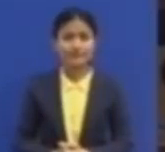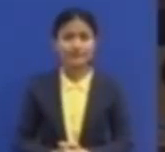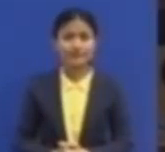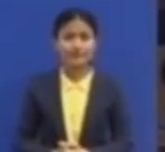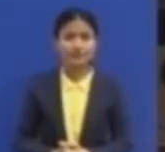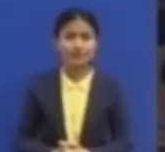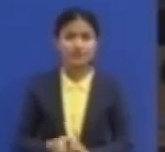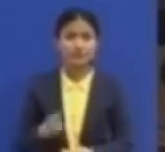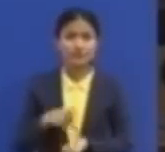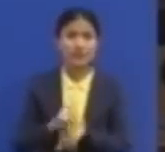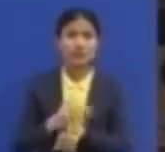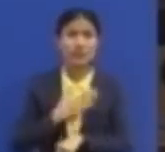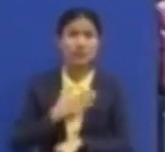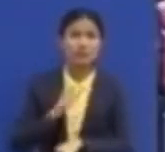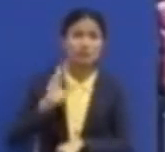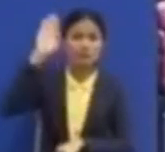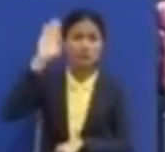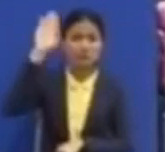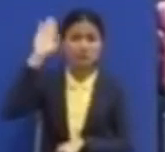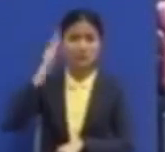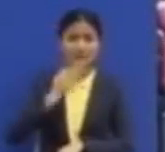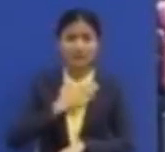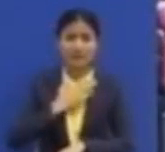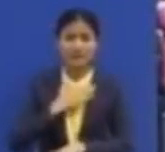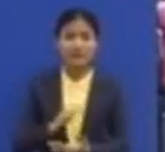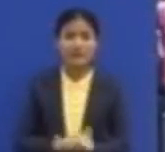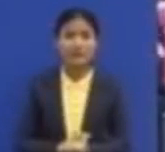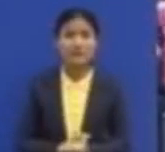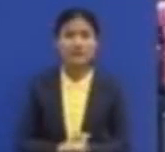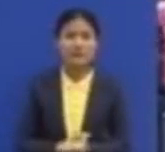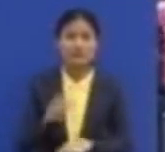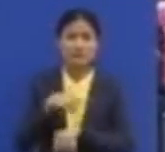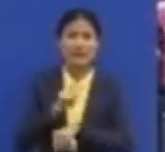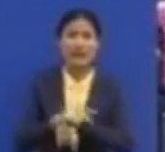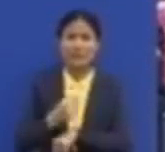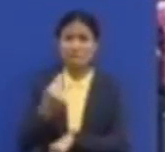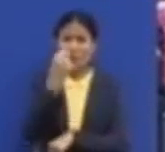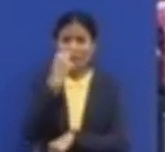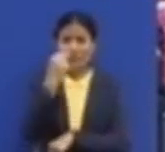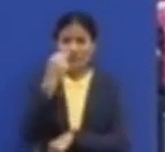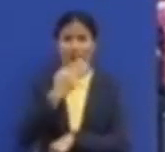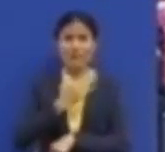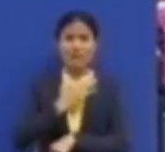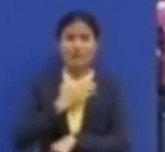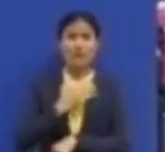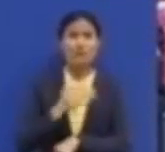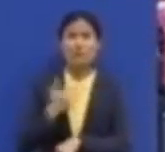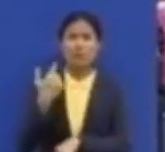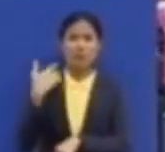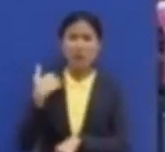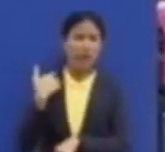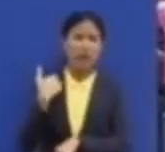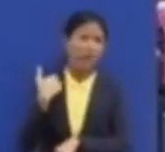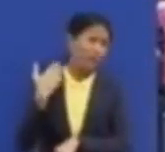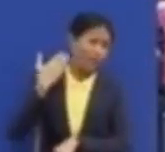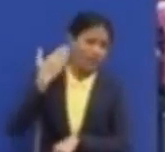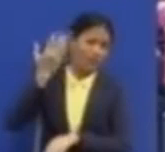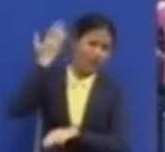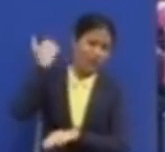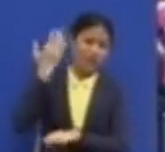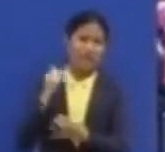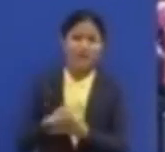ลังไม่ท่านไม่ชี้ข้างหลังทันทีเลยครับครับผมครับ จะประท้วงด้วยอะไร